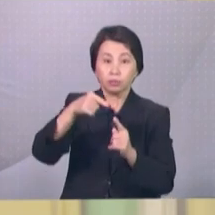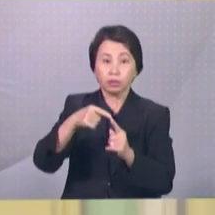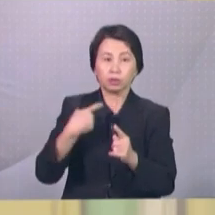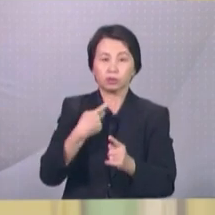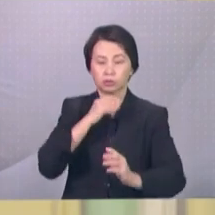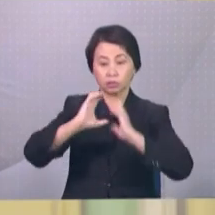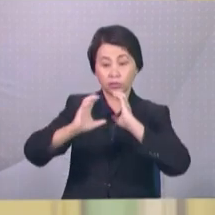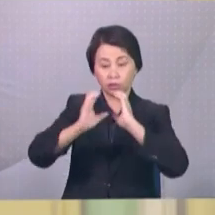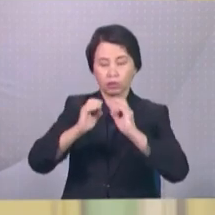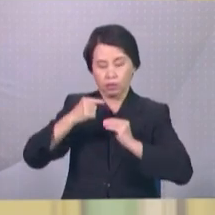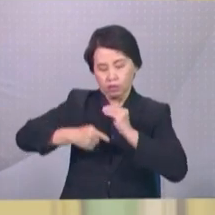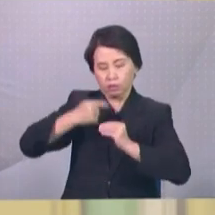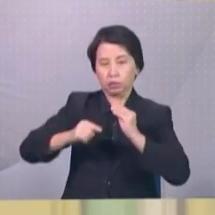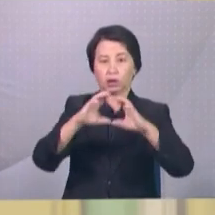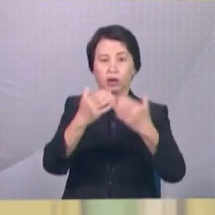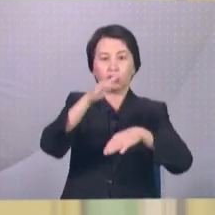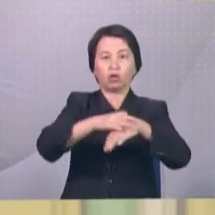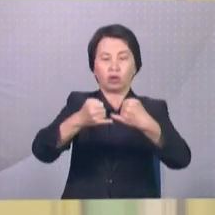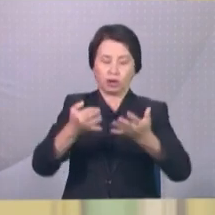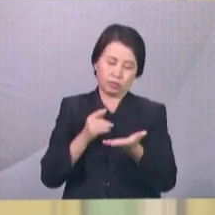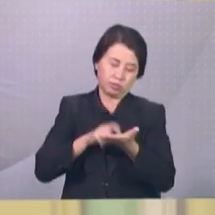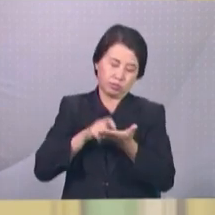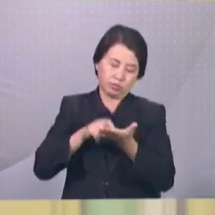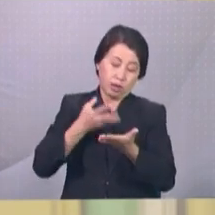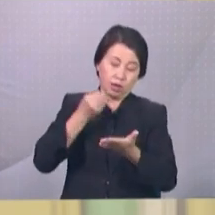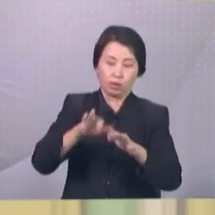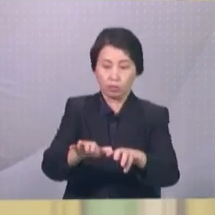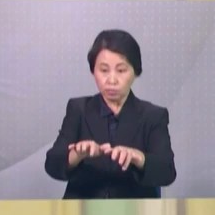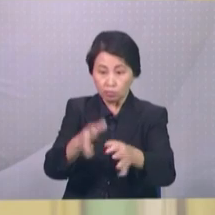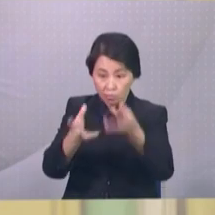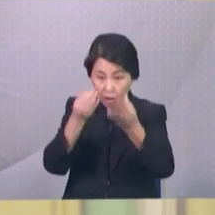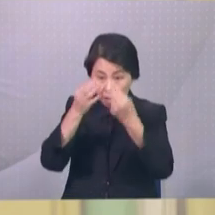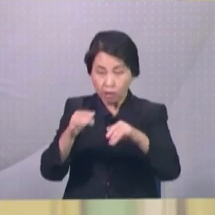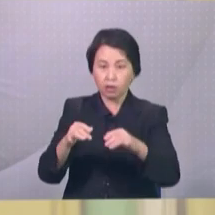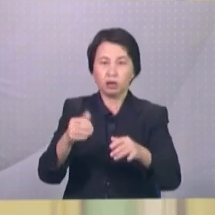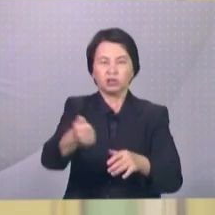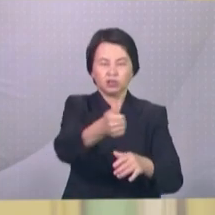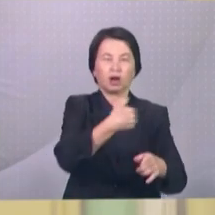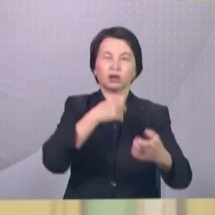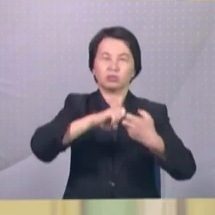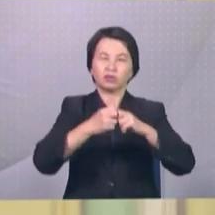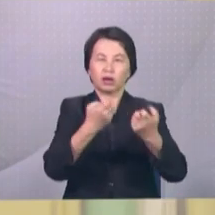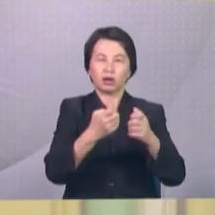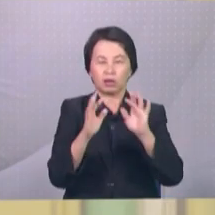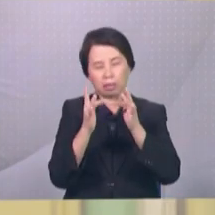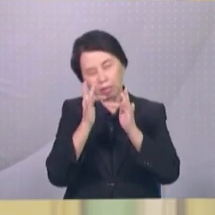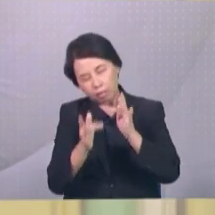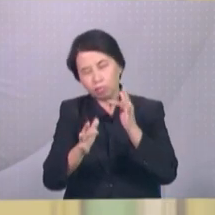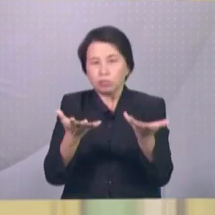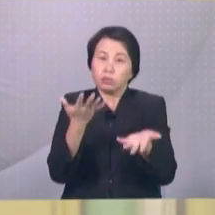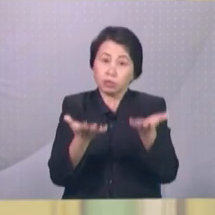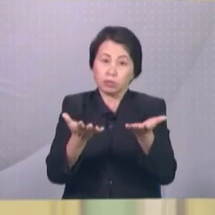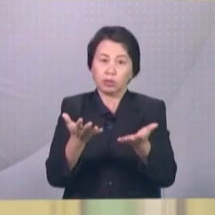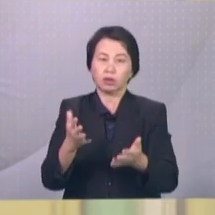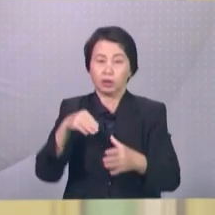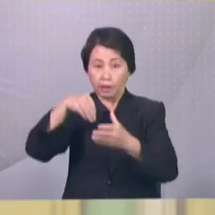kita bercakap tentang kelas online. Ya, kelas online ini masing-masing menghadapi kekangan, dan kita dalam